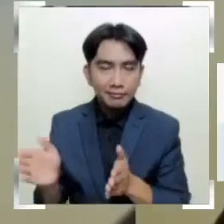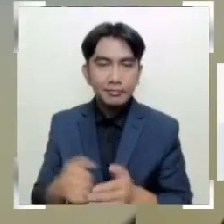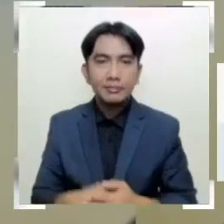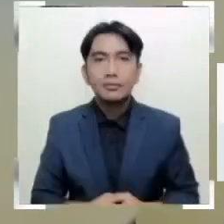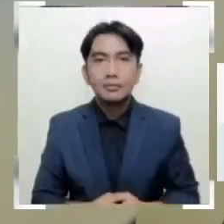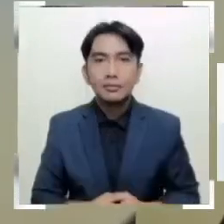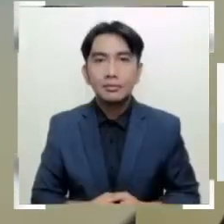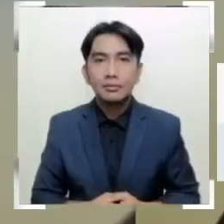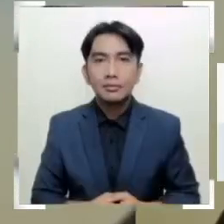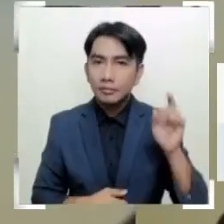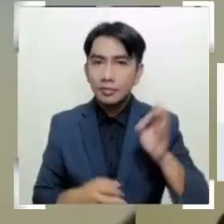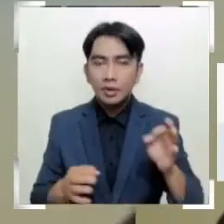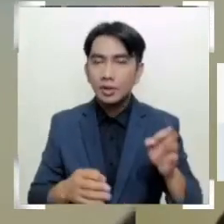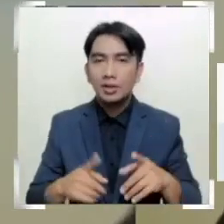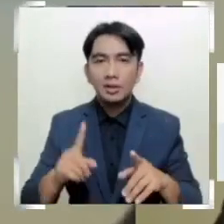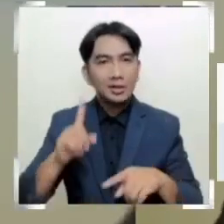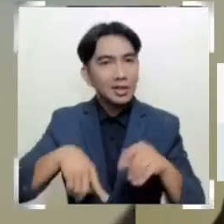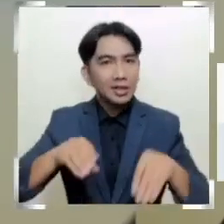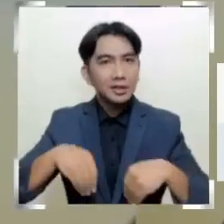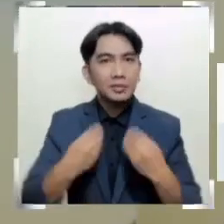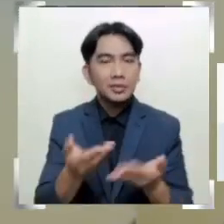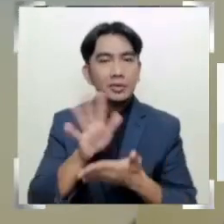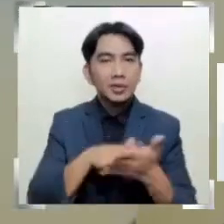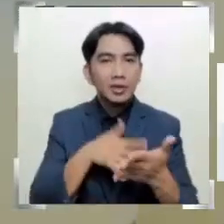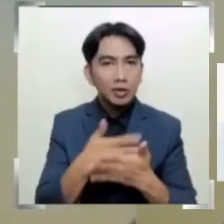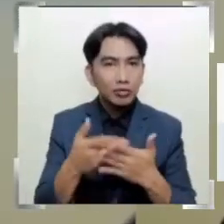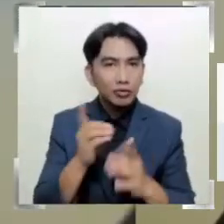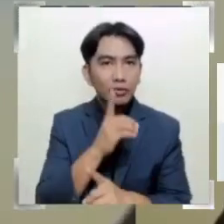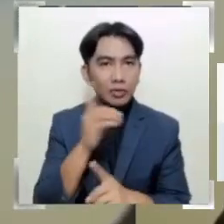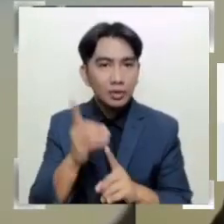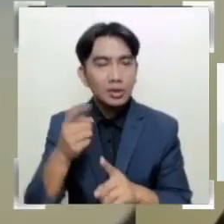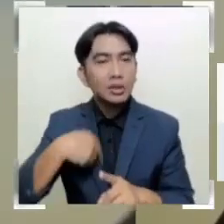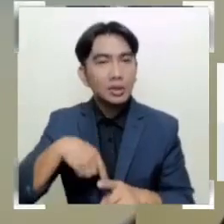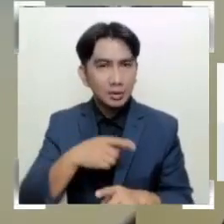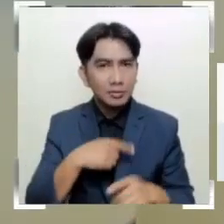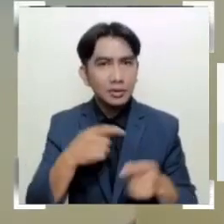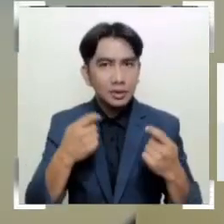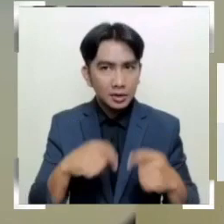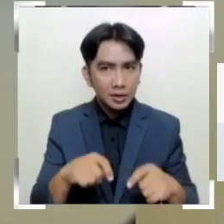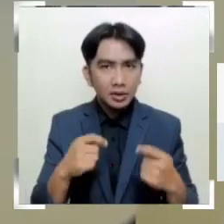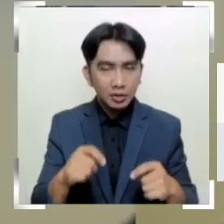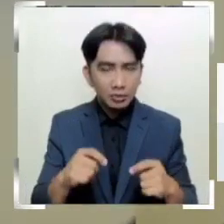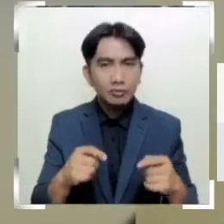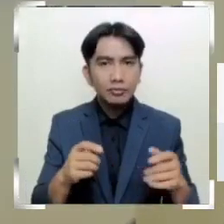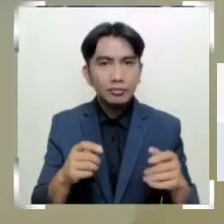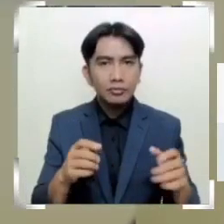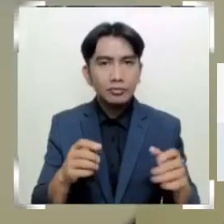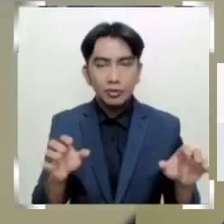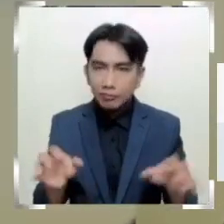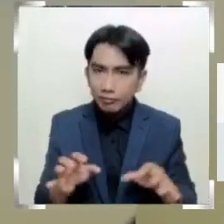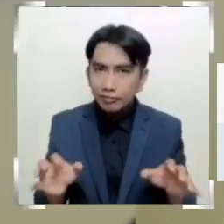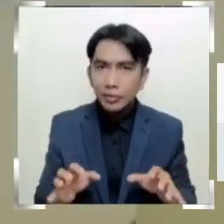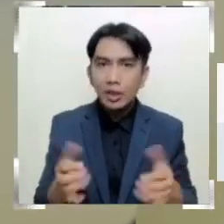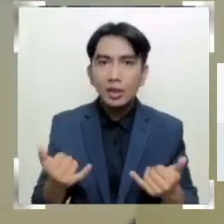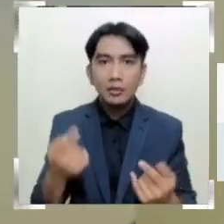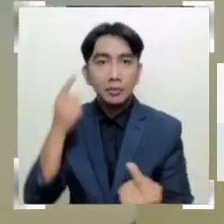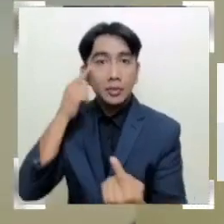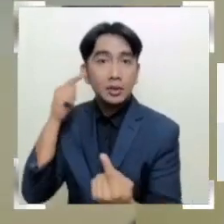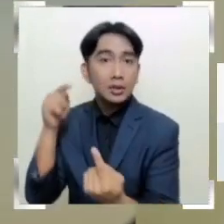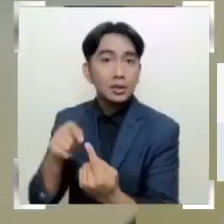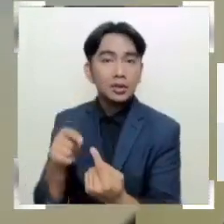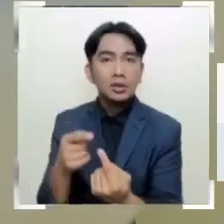specific date, but kami naman po, we're trying our best to get it done as soon as we can. Hopefully, yung target namin, hopefully